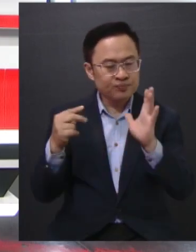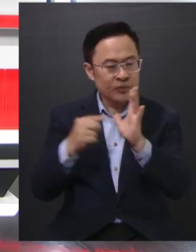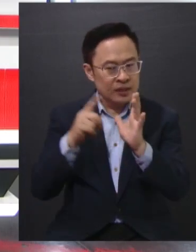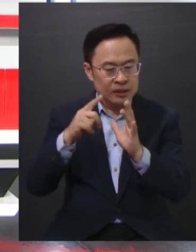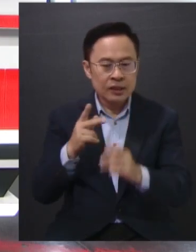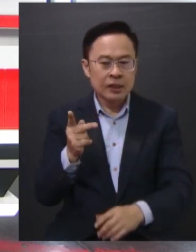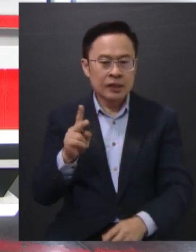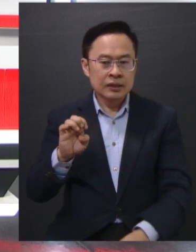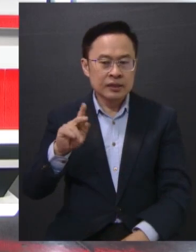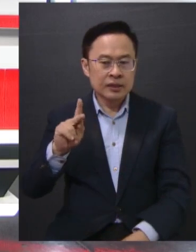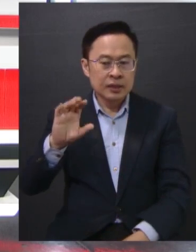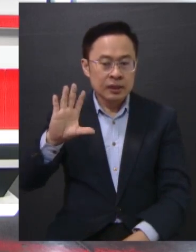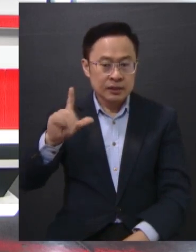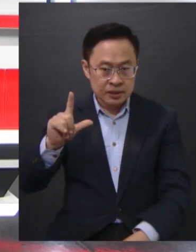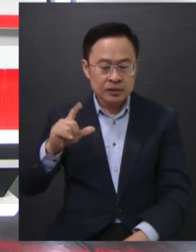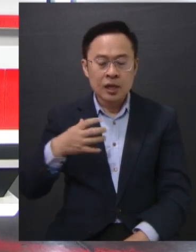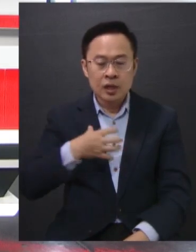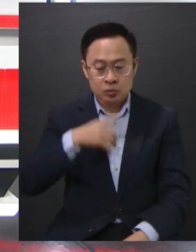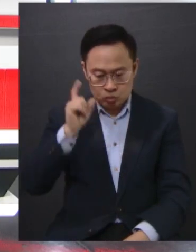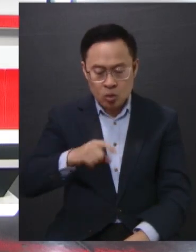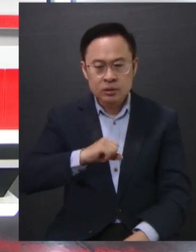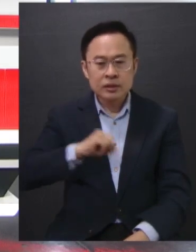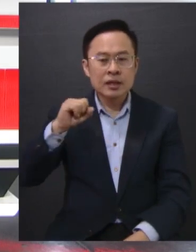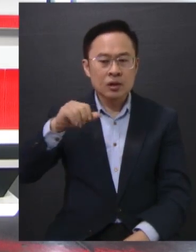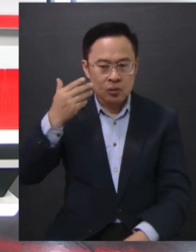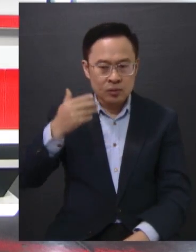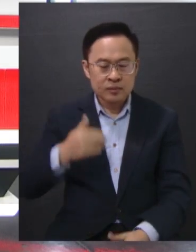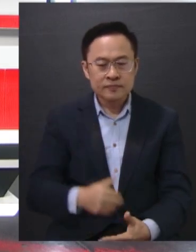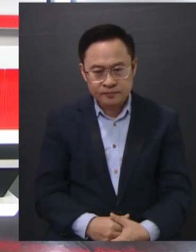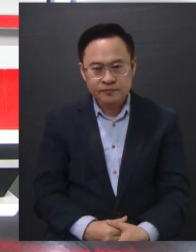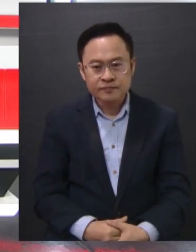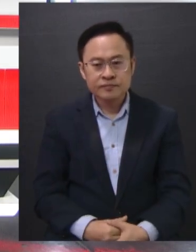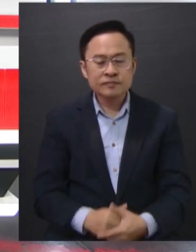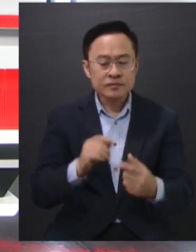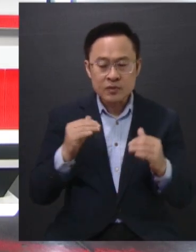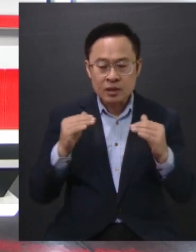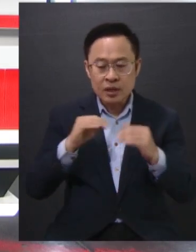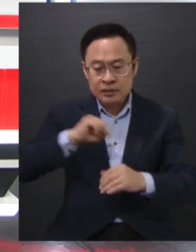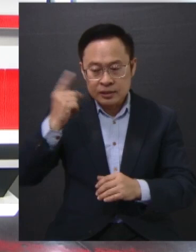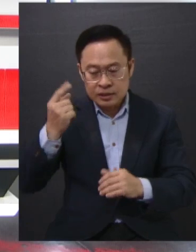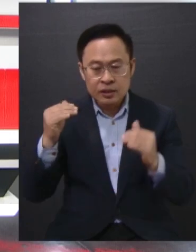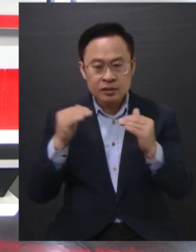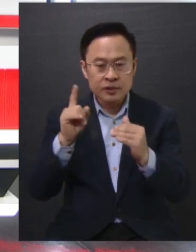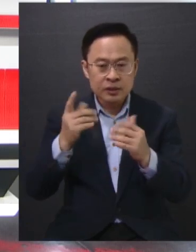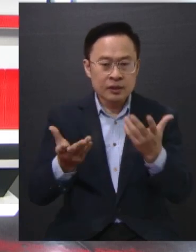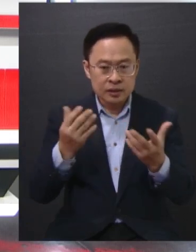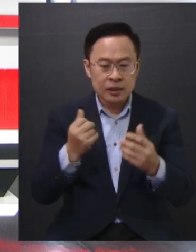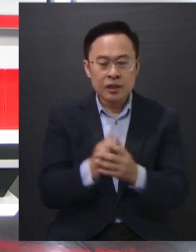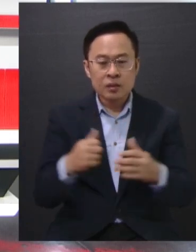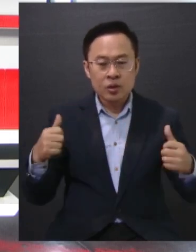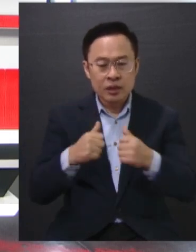ว่า4แต้มต้องมี ค่ะ ถ้าจะเข้ารอบนะถ้ามองในมุมนั้น ก็ชนะ1เสมอ1ไปให้ได้เป็นอย่างน้อยก่อน แล้วเจอกับซาอุ